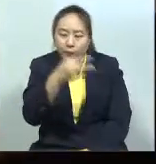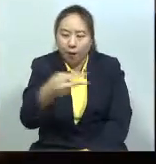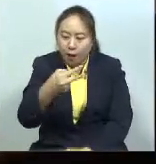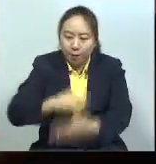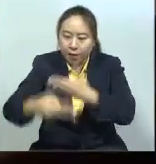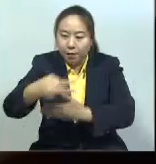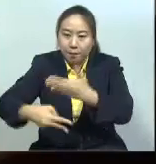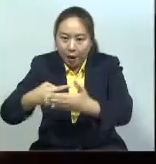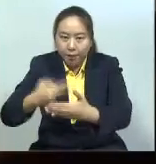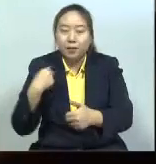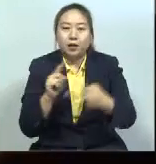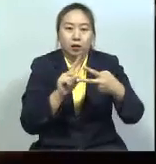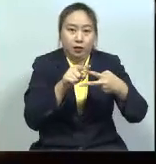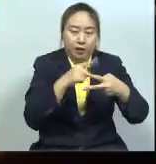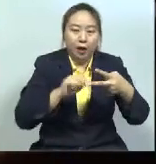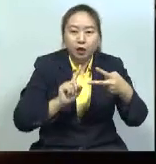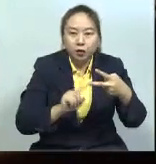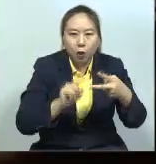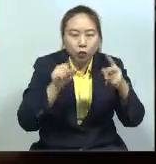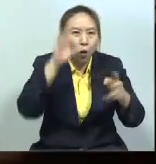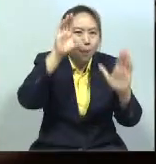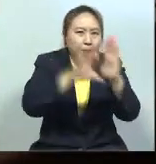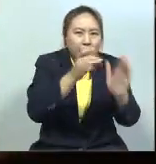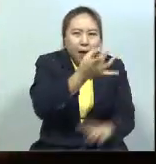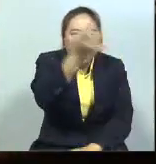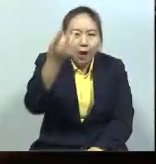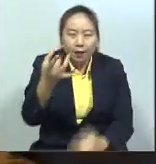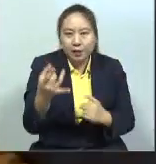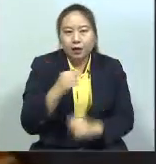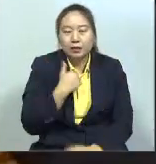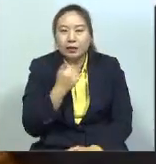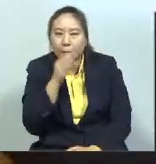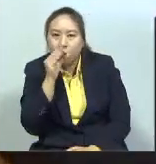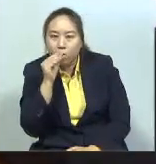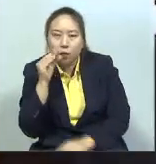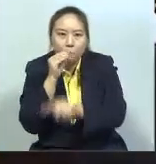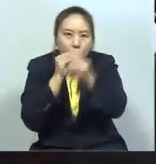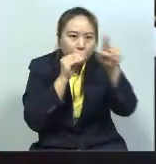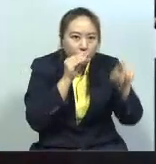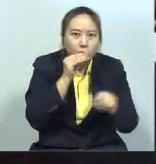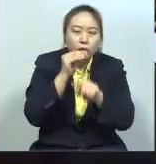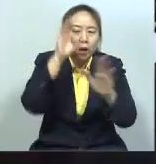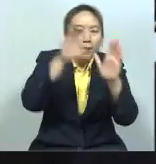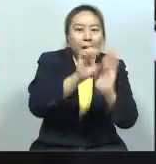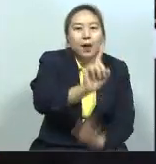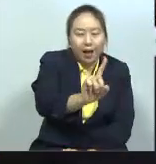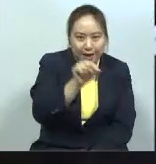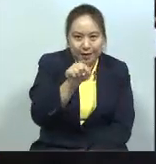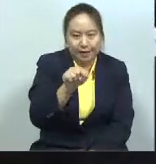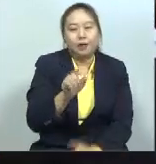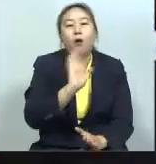เสียงสำหรับผู้พิการทางสายตาซึ่งเป็นเทคโนโลยีใหม่ที่ต่อยอดจากการใช้ล่ามภาษ